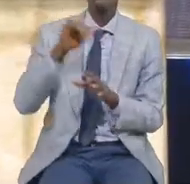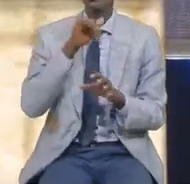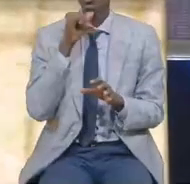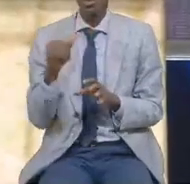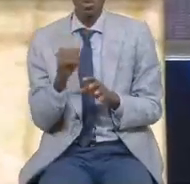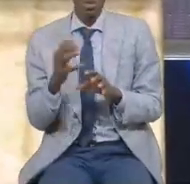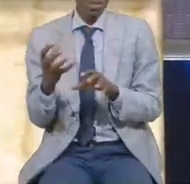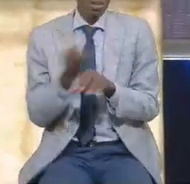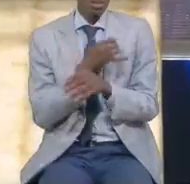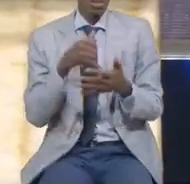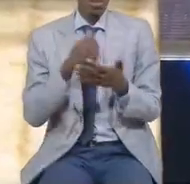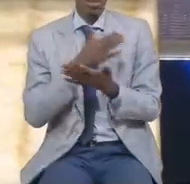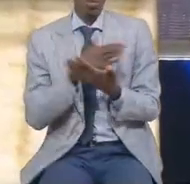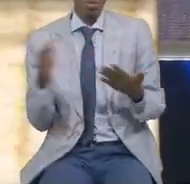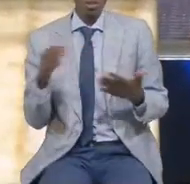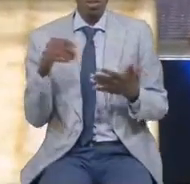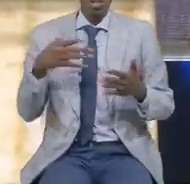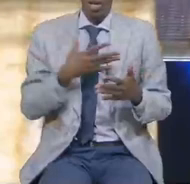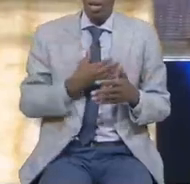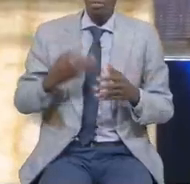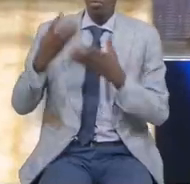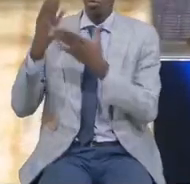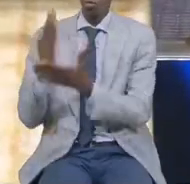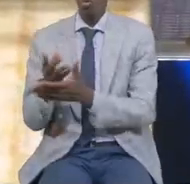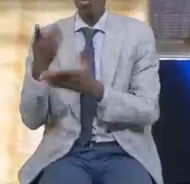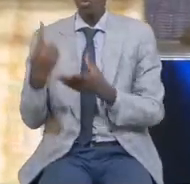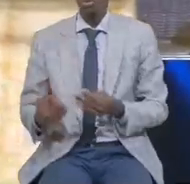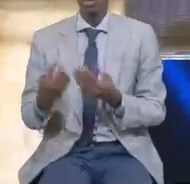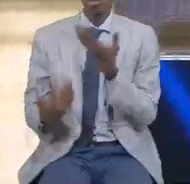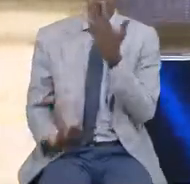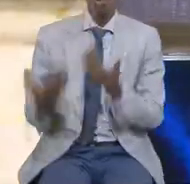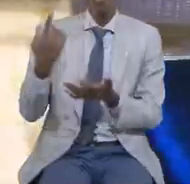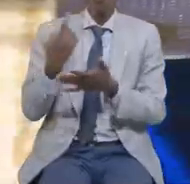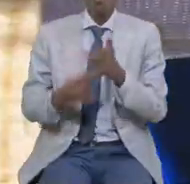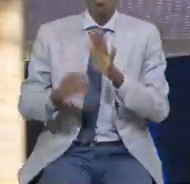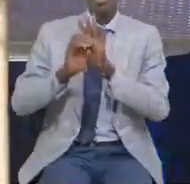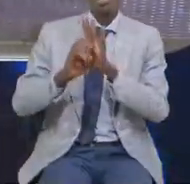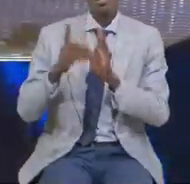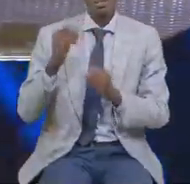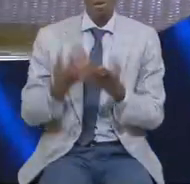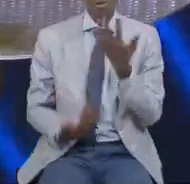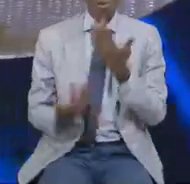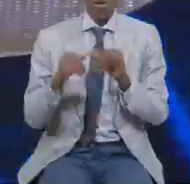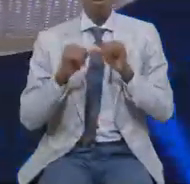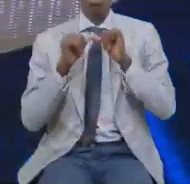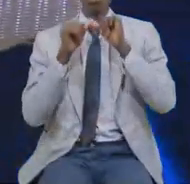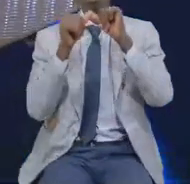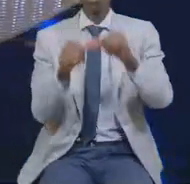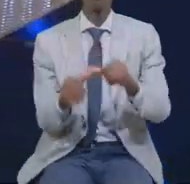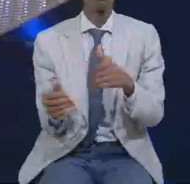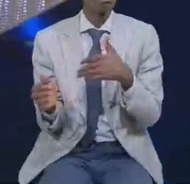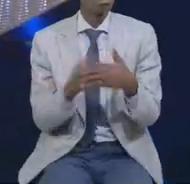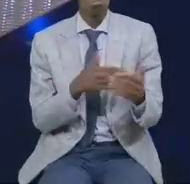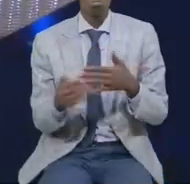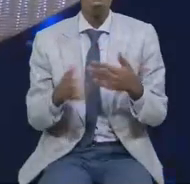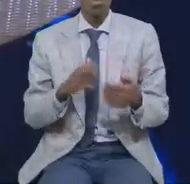pour éteindre le feu. Et si le feu continue de brûler, qu'allons-nous faire? Notre foi,